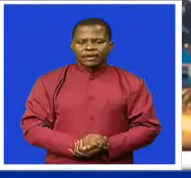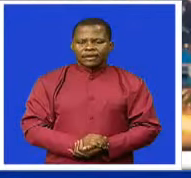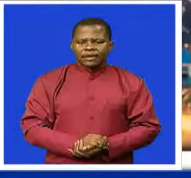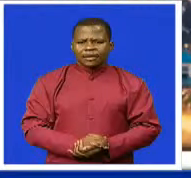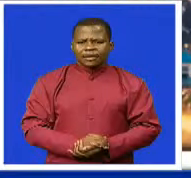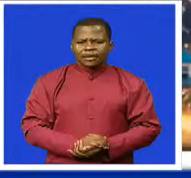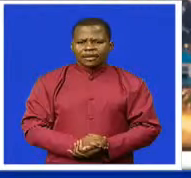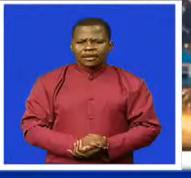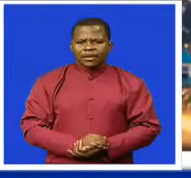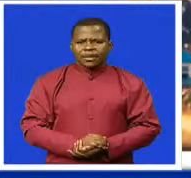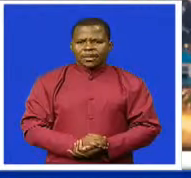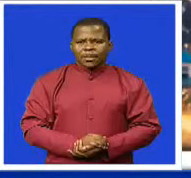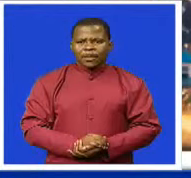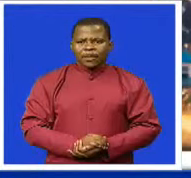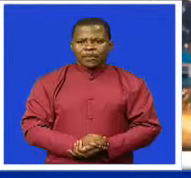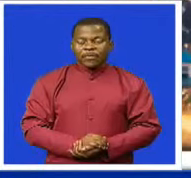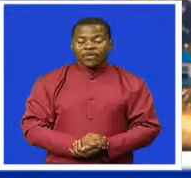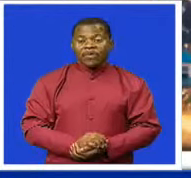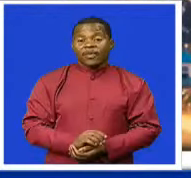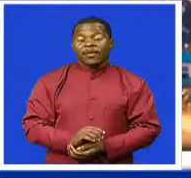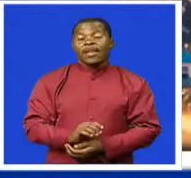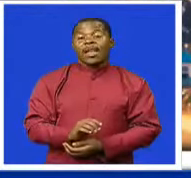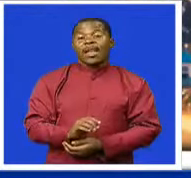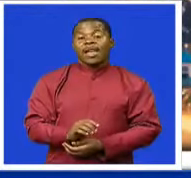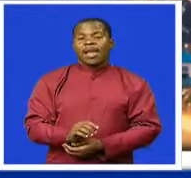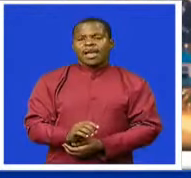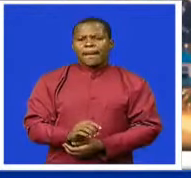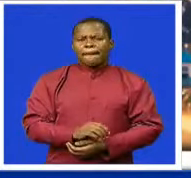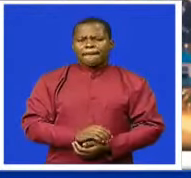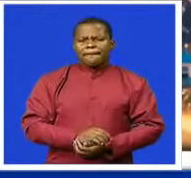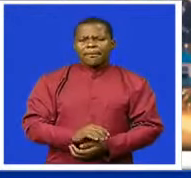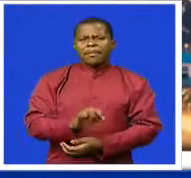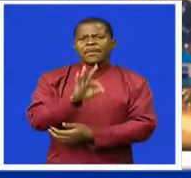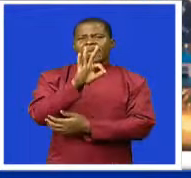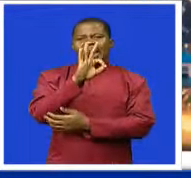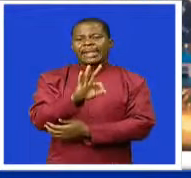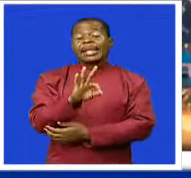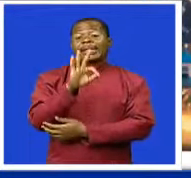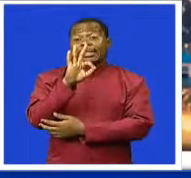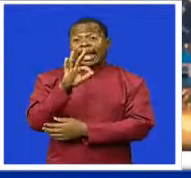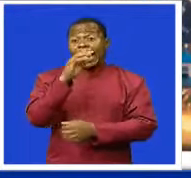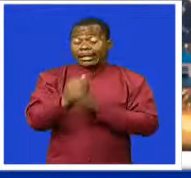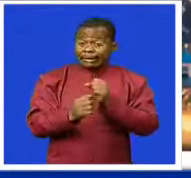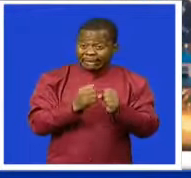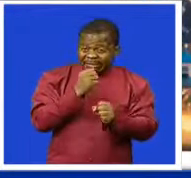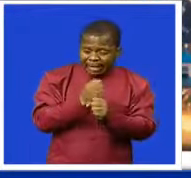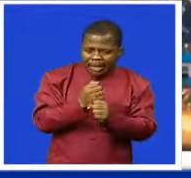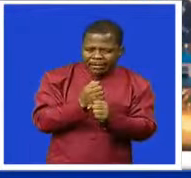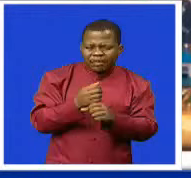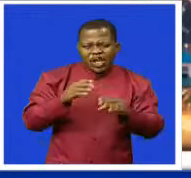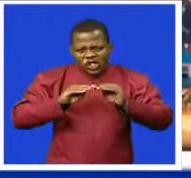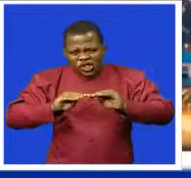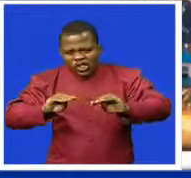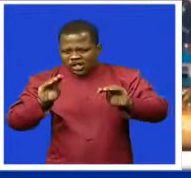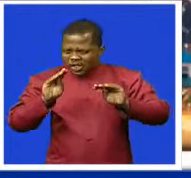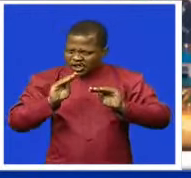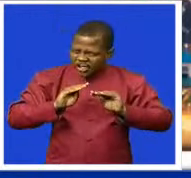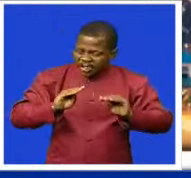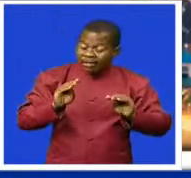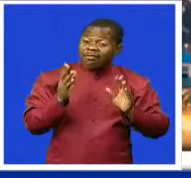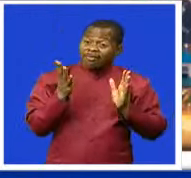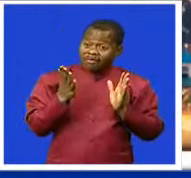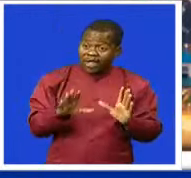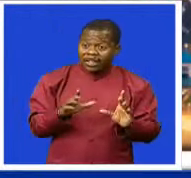Ngemuva kwekufundisa iminyaka lengamashumi lamathathu namithathu Thembeni Jiyane lebekafundisa esikoleni lesincane eManzini Nazarene